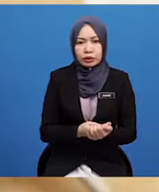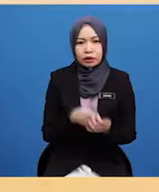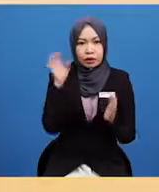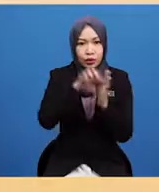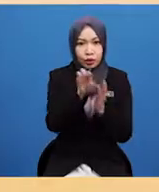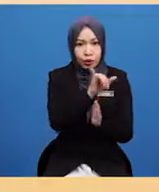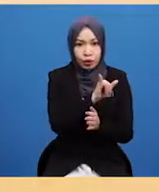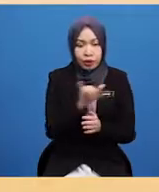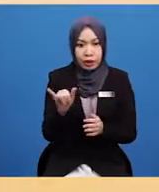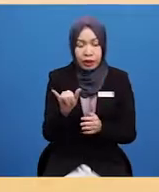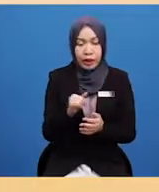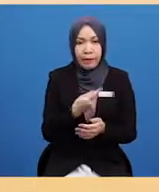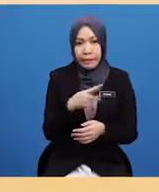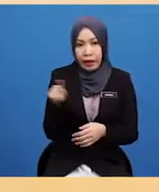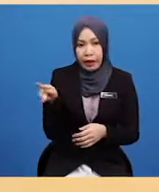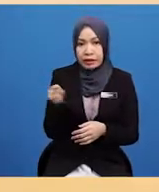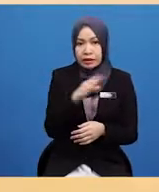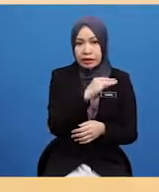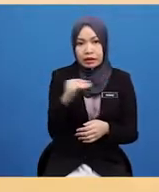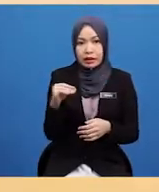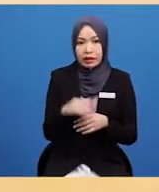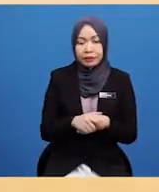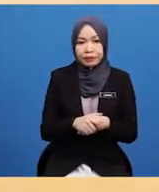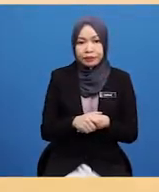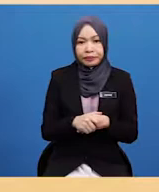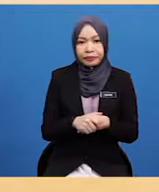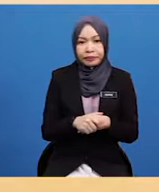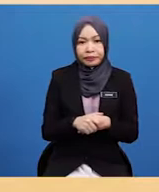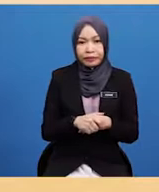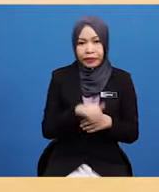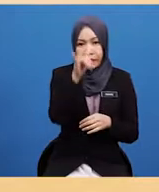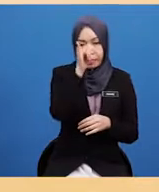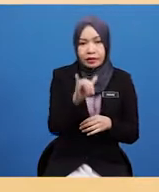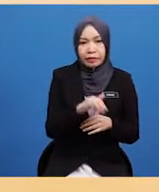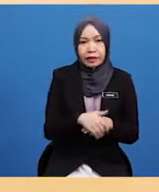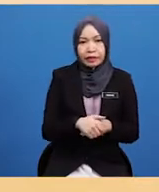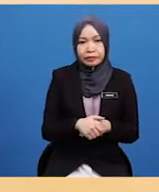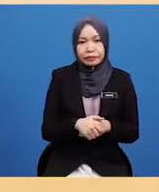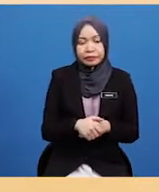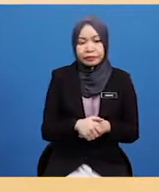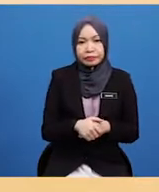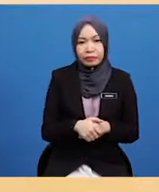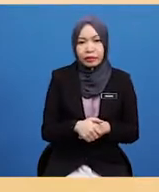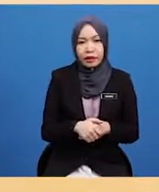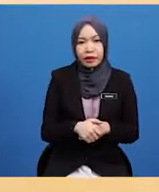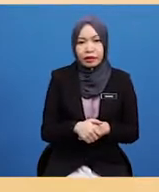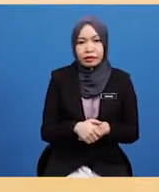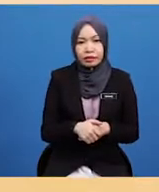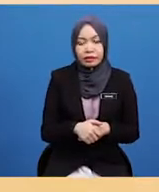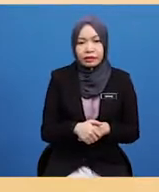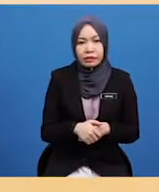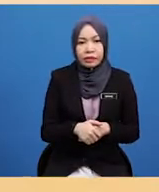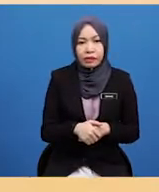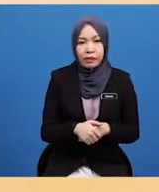Jerman. Faktor seterusnya ialah Pakatan Ketenteraan. Permusuhan